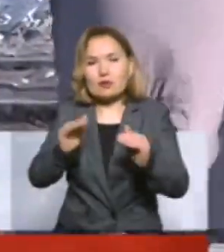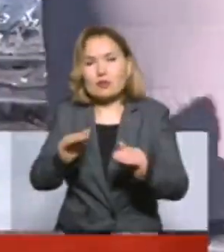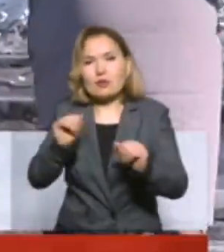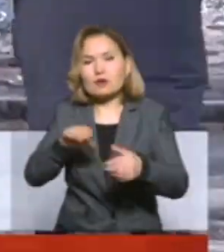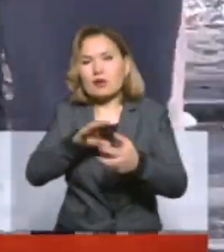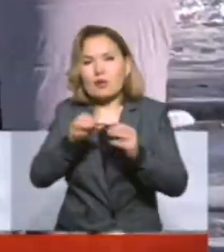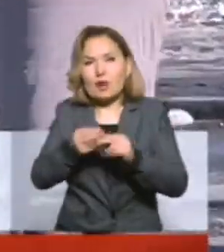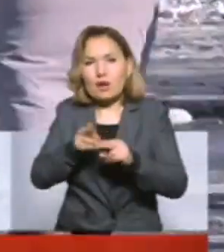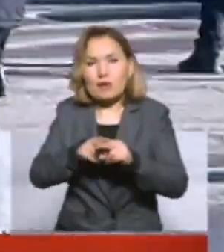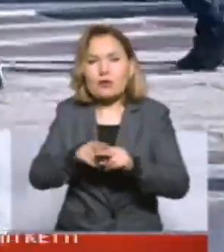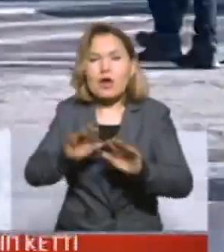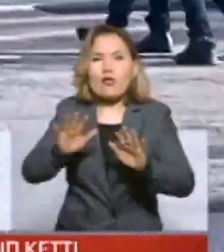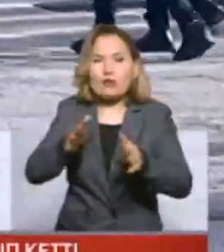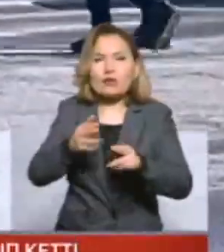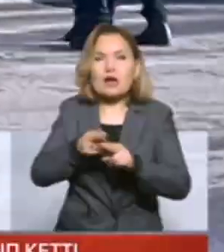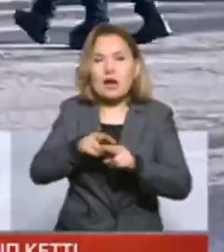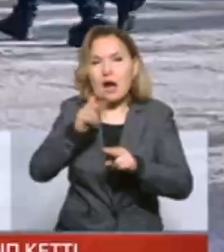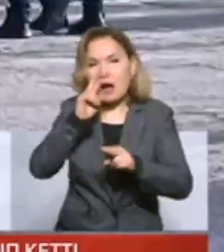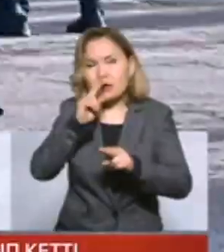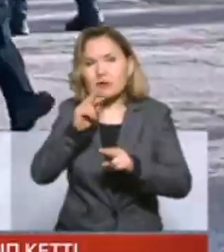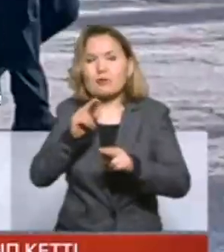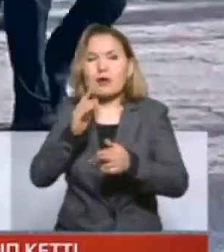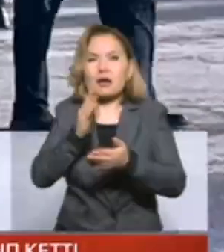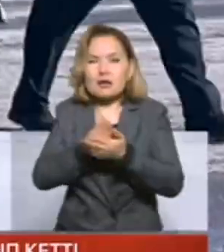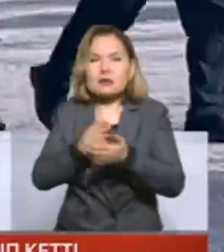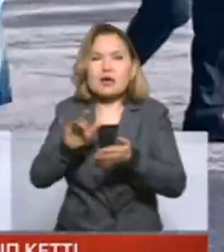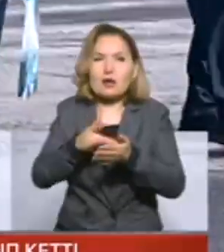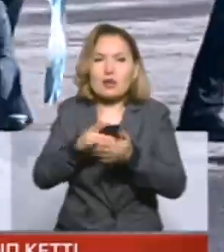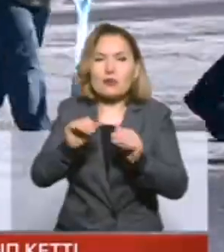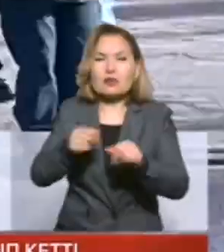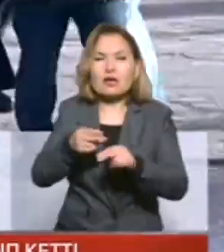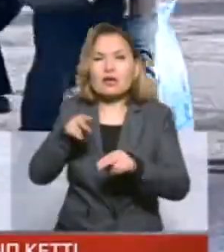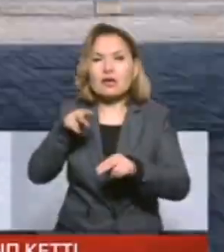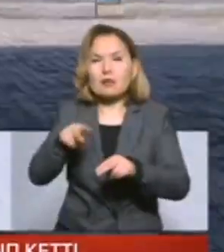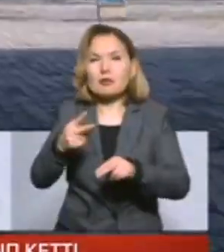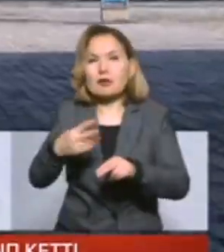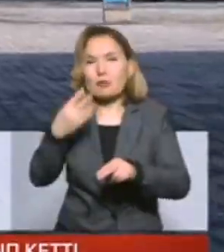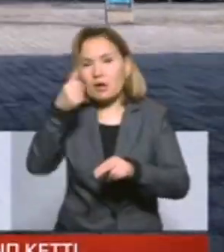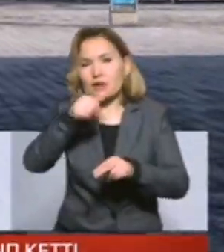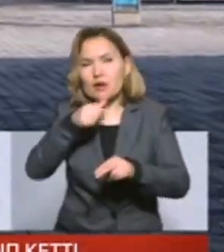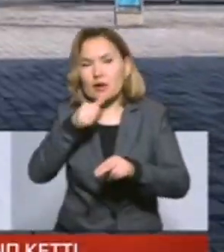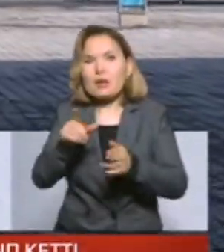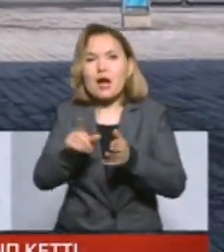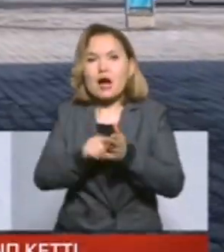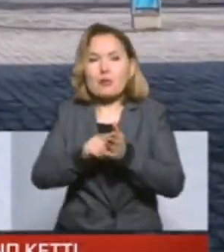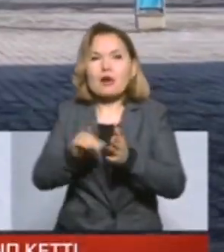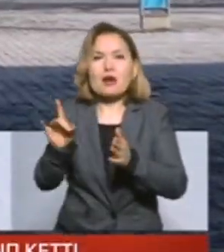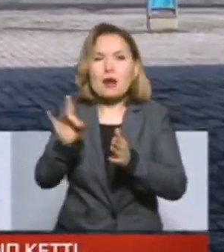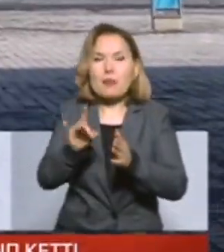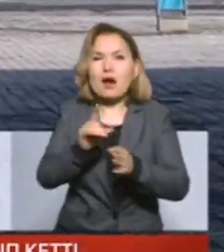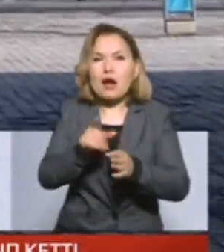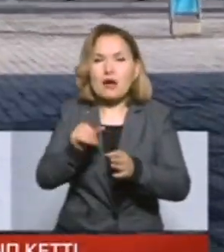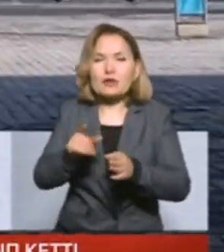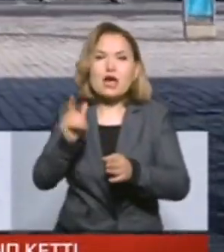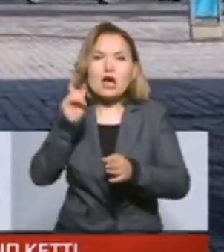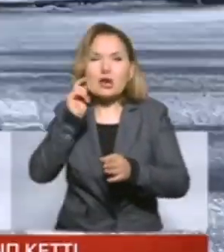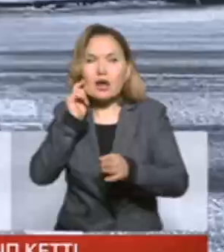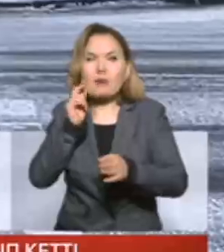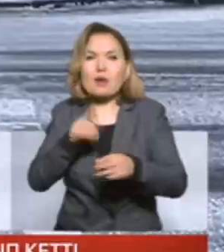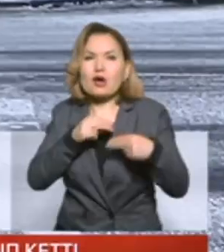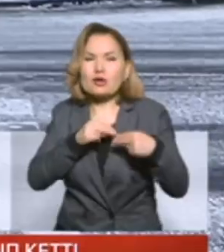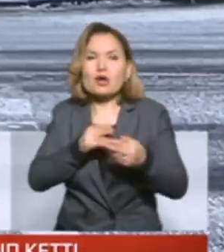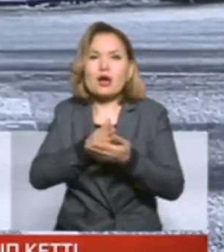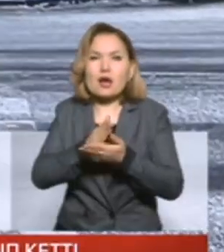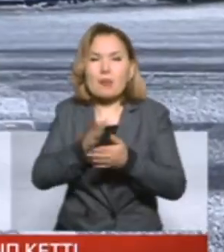бірінде кілтипан болған жағдайда ғана қарастырылады. Айта кетейік, жыл басынан бері ынтымақты зейнетақы көлемі азаматтың жасына және еңбек